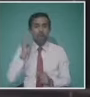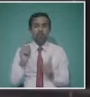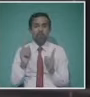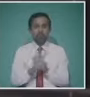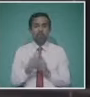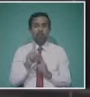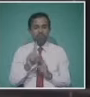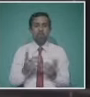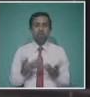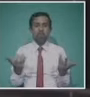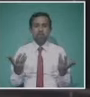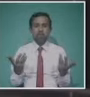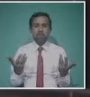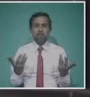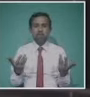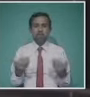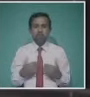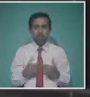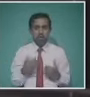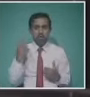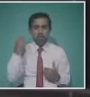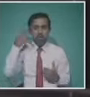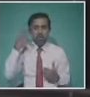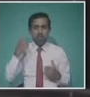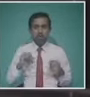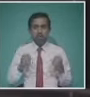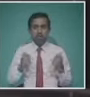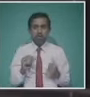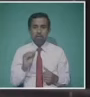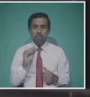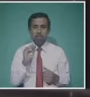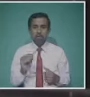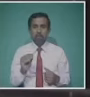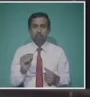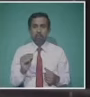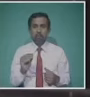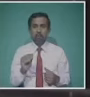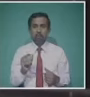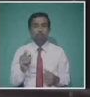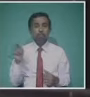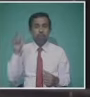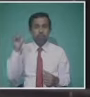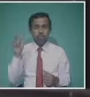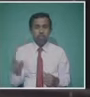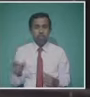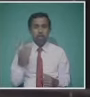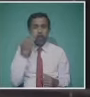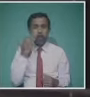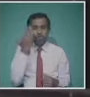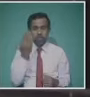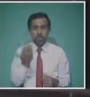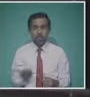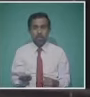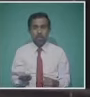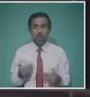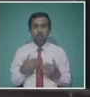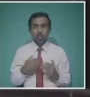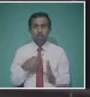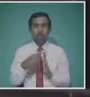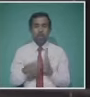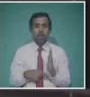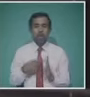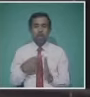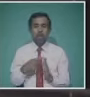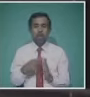काय किया मंगितने एतुमा अद जीवत्तेला हिटिया नंग एतुमाट पे अपे रटे